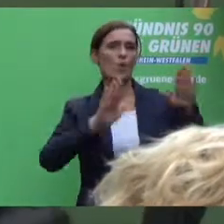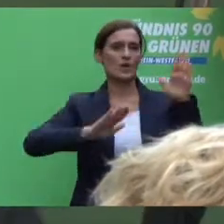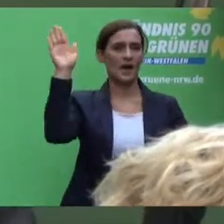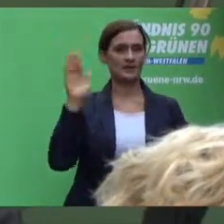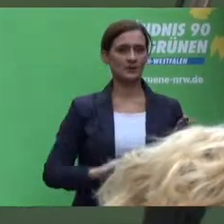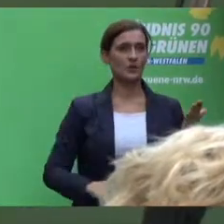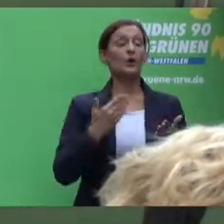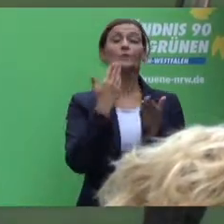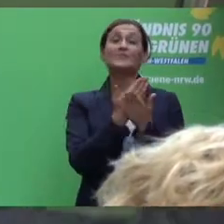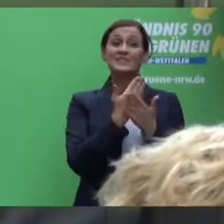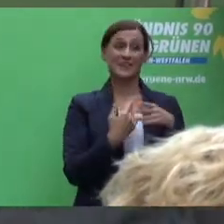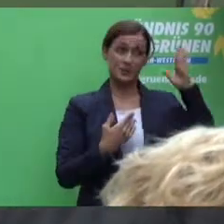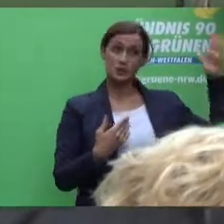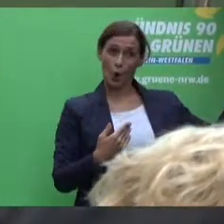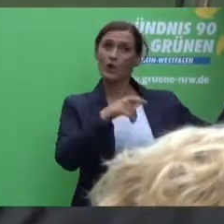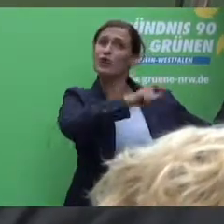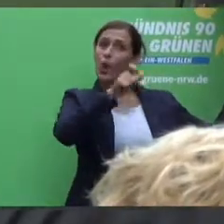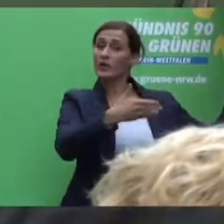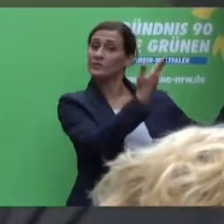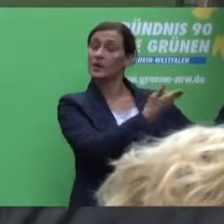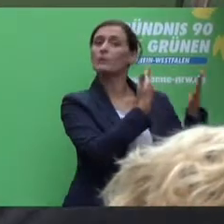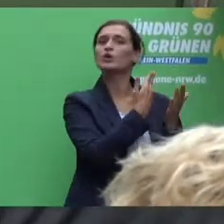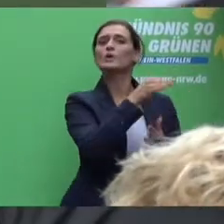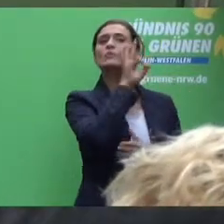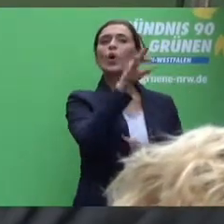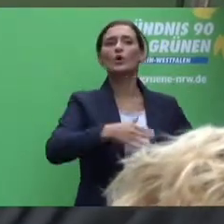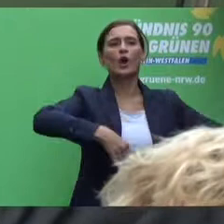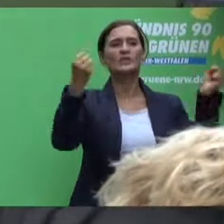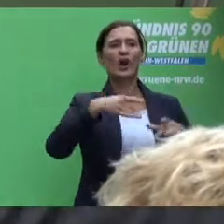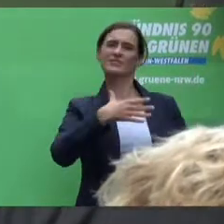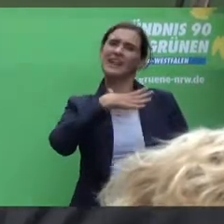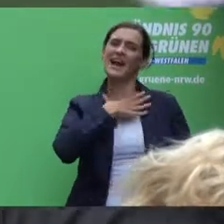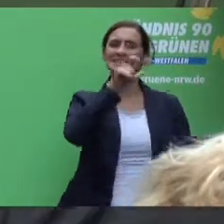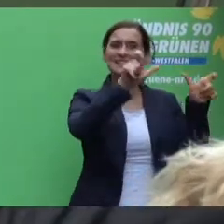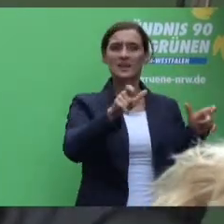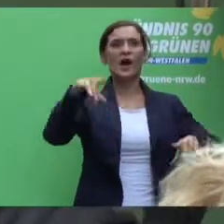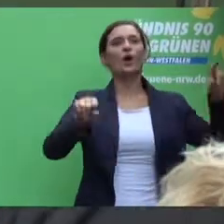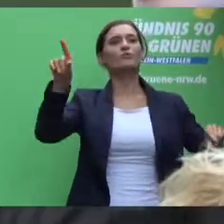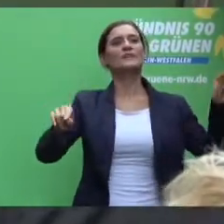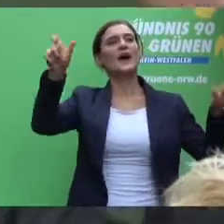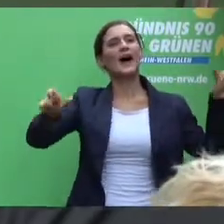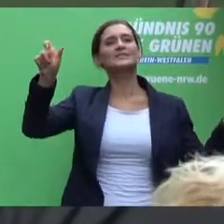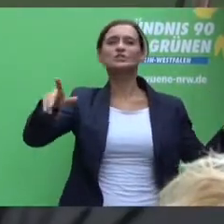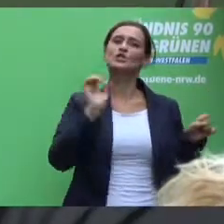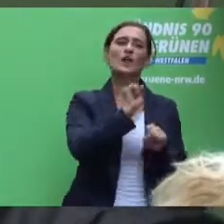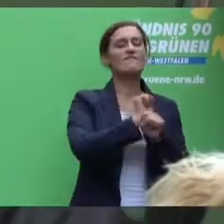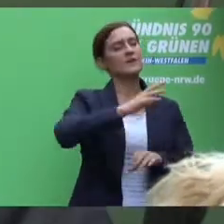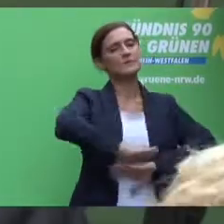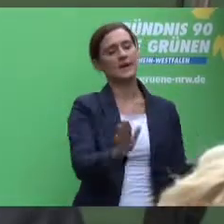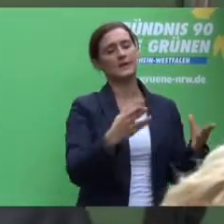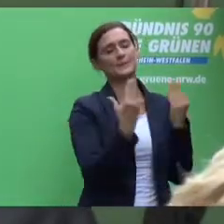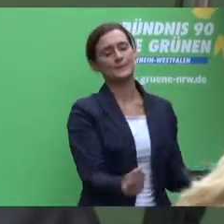dass solche Leute wie Pro Köln, die mit dem Hass auf Minderheiten in diesem Lande Politik machen, keinen Platz mehr haben.